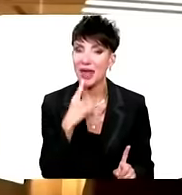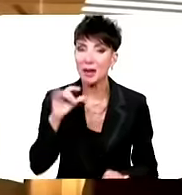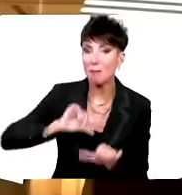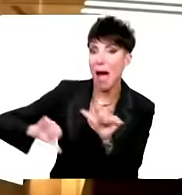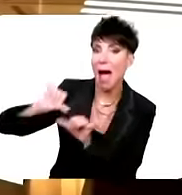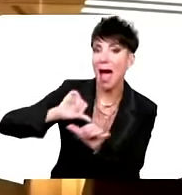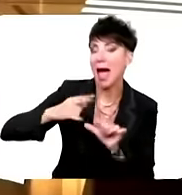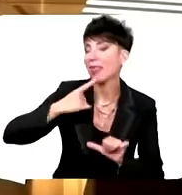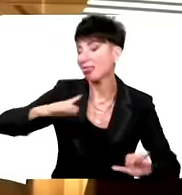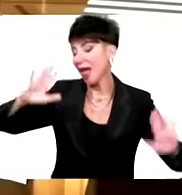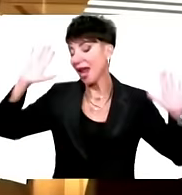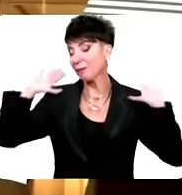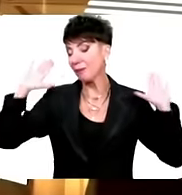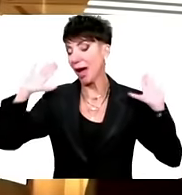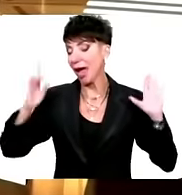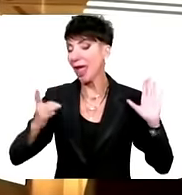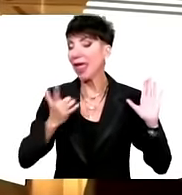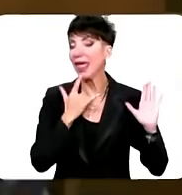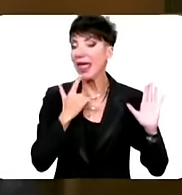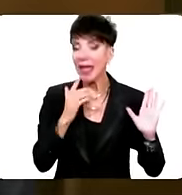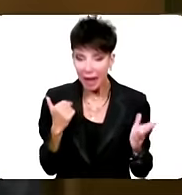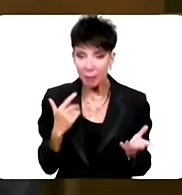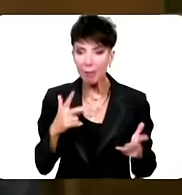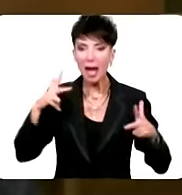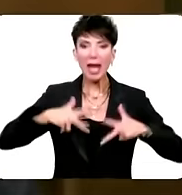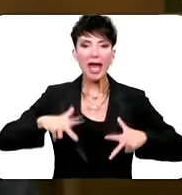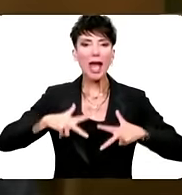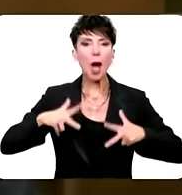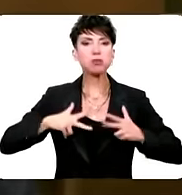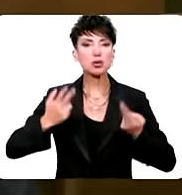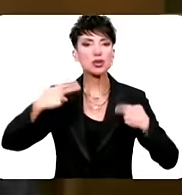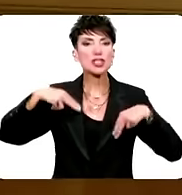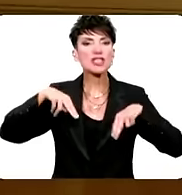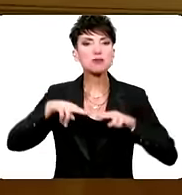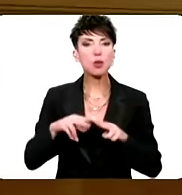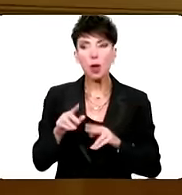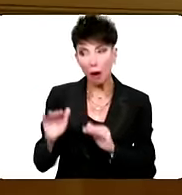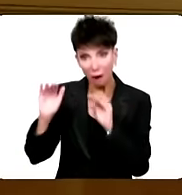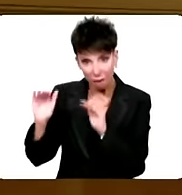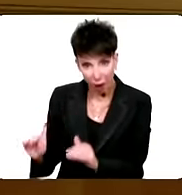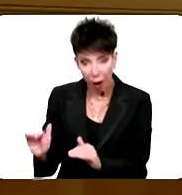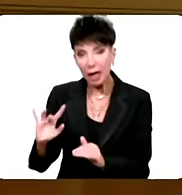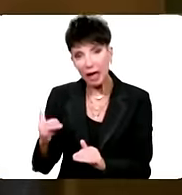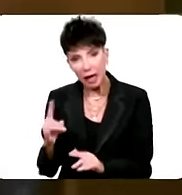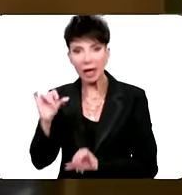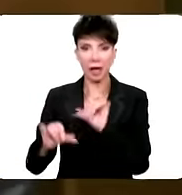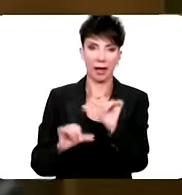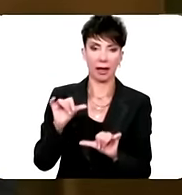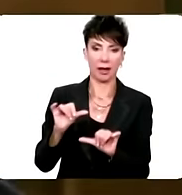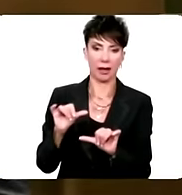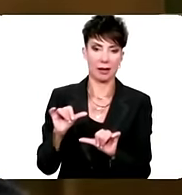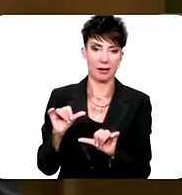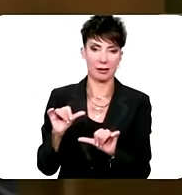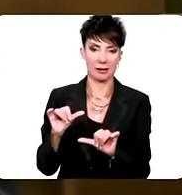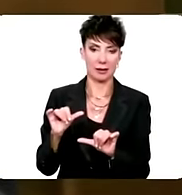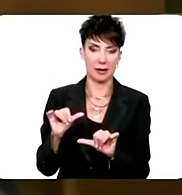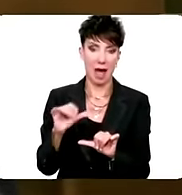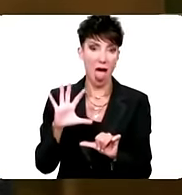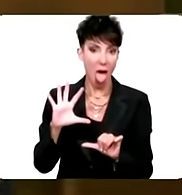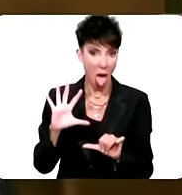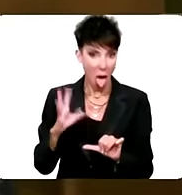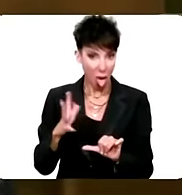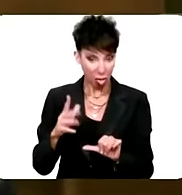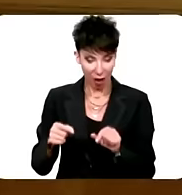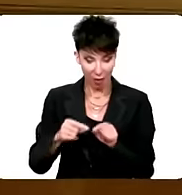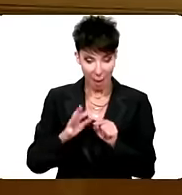ποια σύνθεση κυβέρνησης θα γίνει το Υπουργικό Συμβούλιο της Παρασκευής. Με τη σημερινή. Με τη σημερινή. Ναι. Άρα μην περιμένουμε εξελίξεις στην